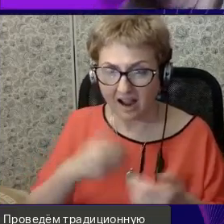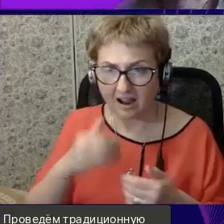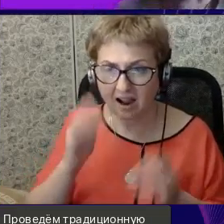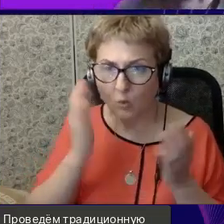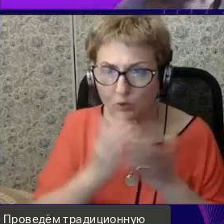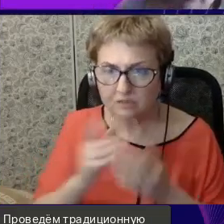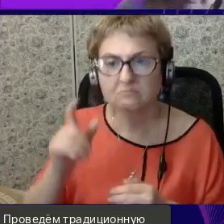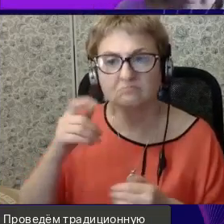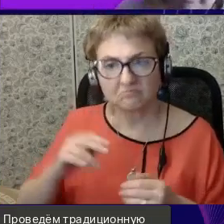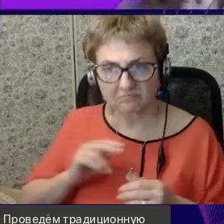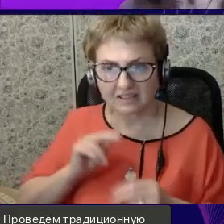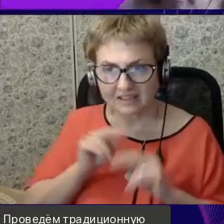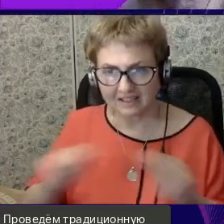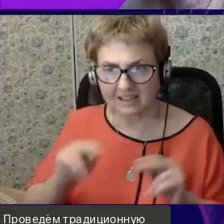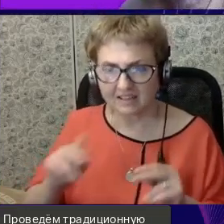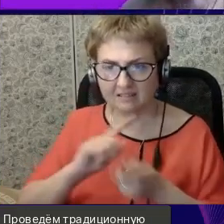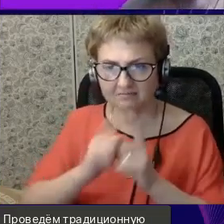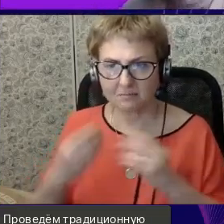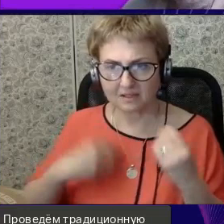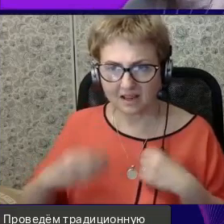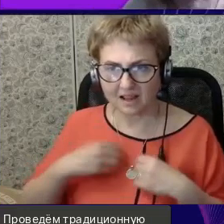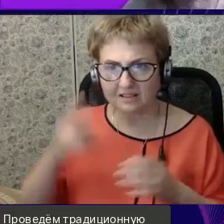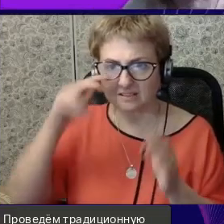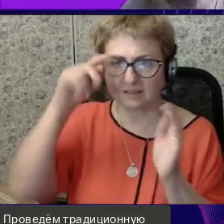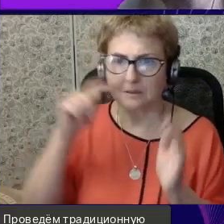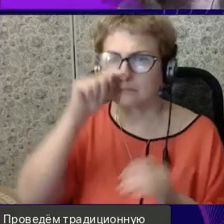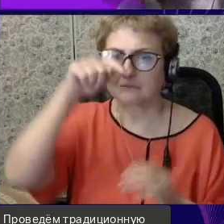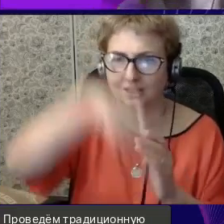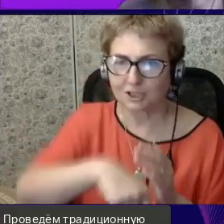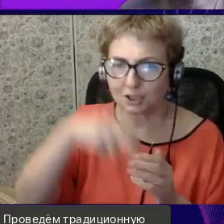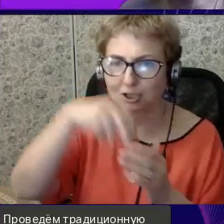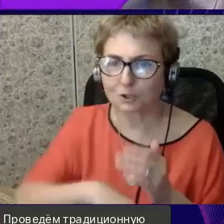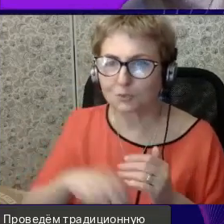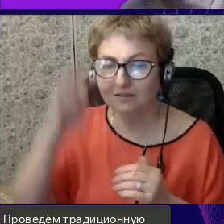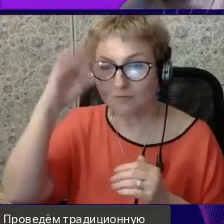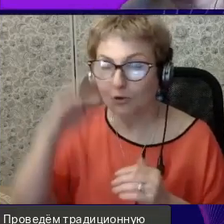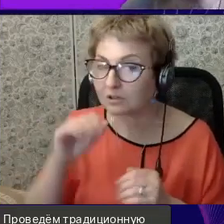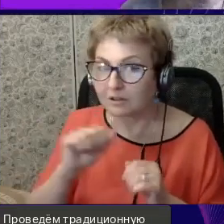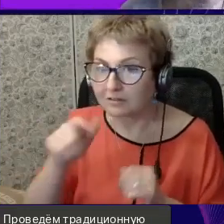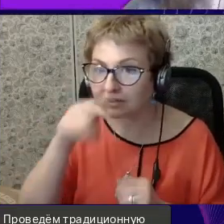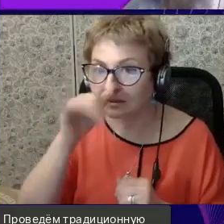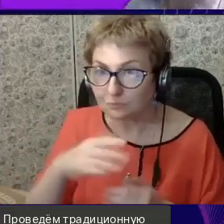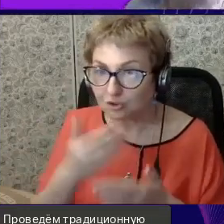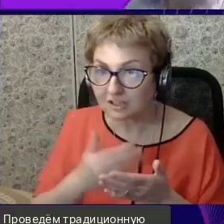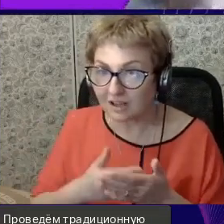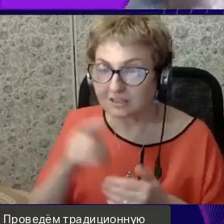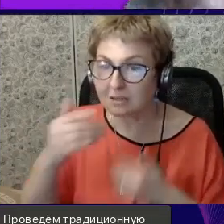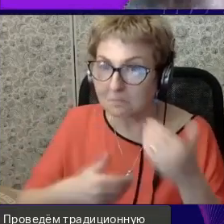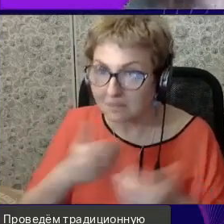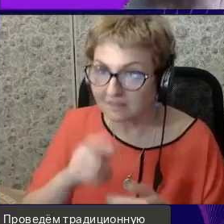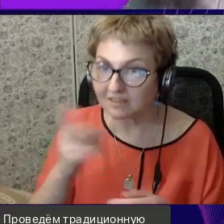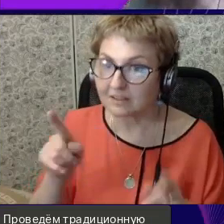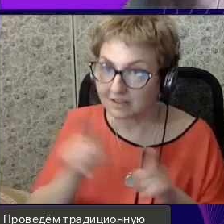вы занимаетесь плаванием с людьми с аутизмом, вот, тренеру надлежит переодеться и нырнуть в воду. Вот. Иначе как бы